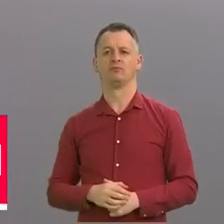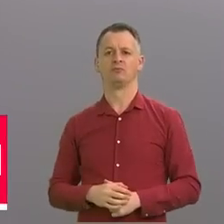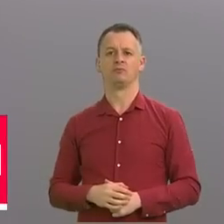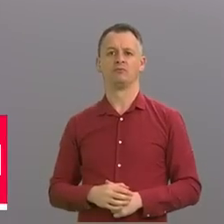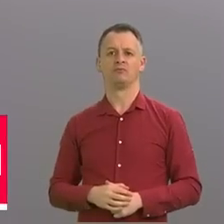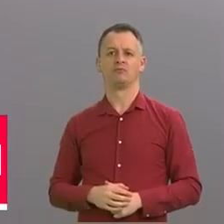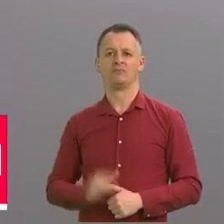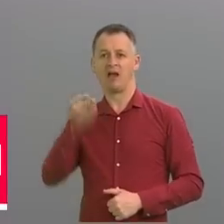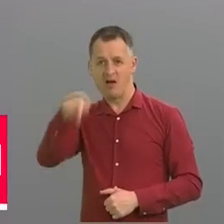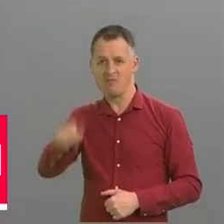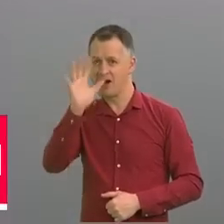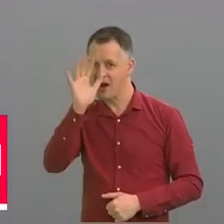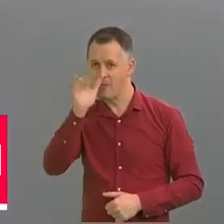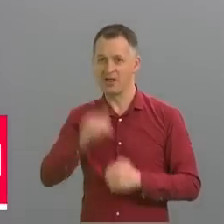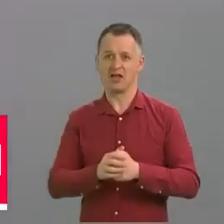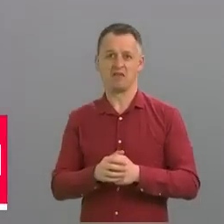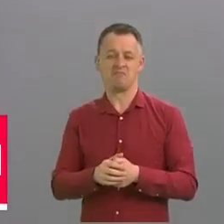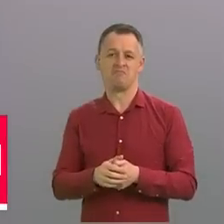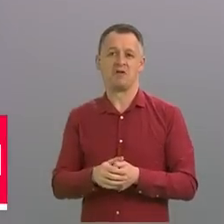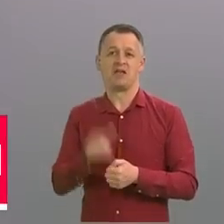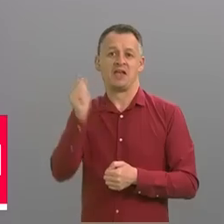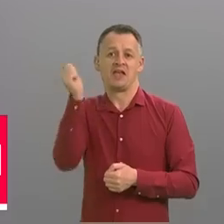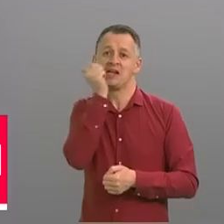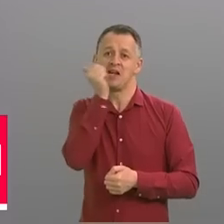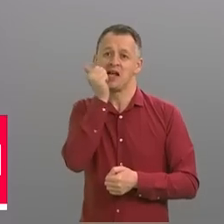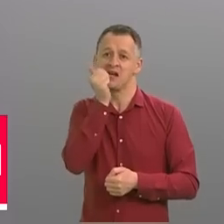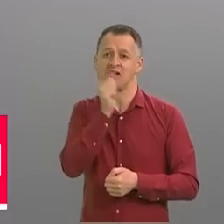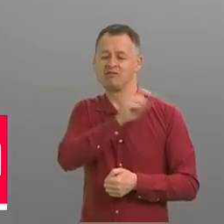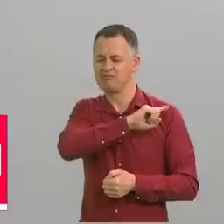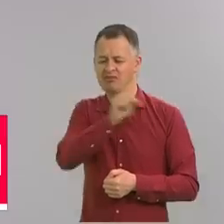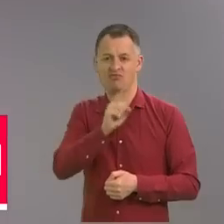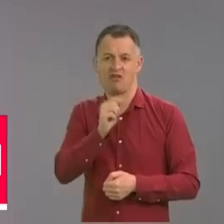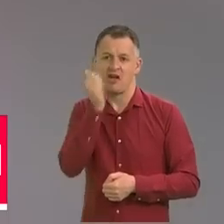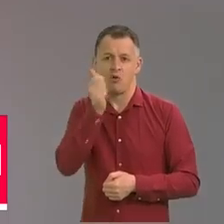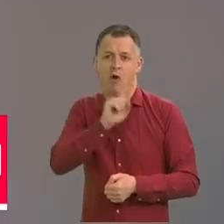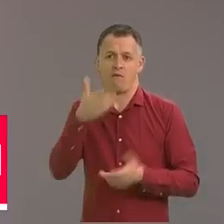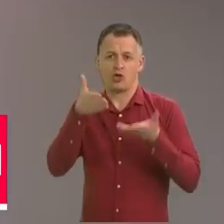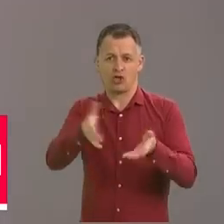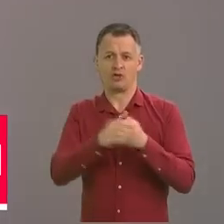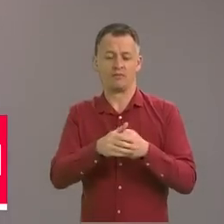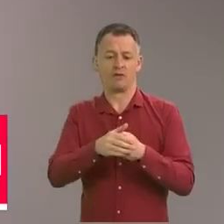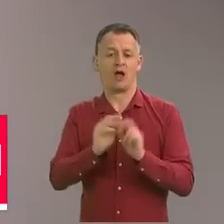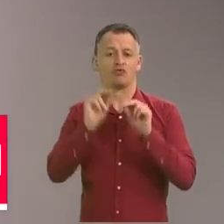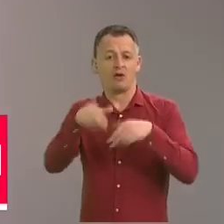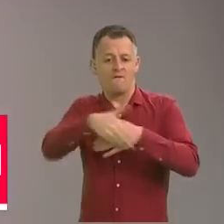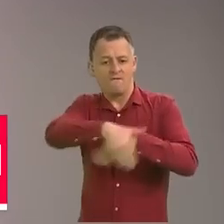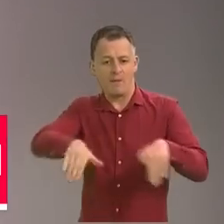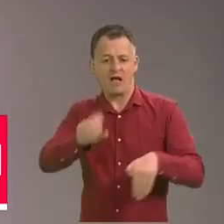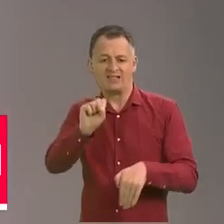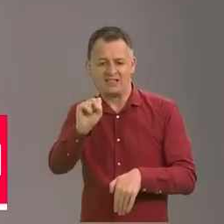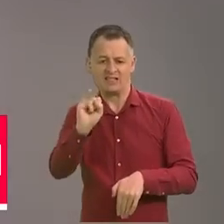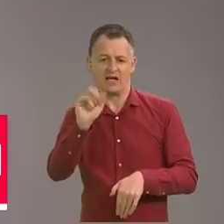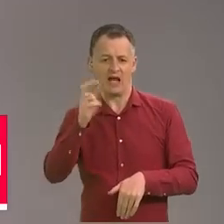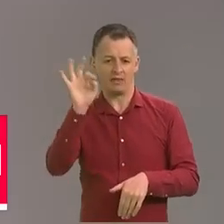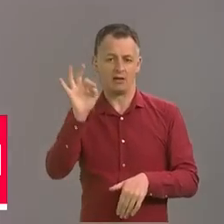În aprilie. Uite, în aprilie nici azi iarnă n-a fost așa. Spre Vama Siret, mai multe tiruri nu au putut înainta din